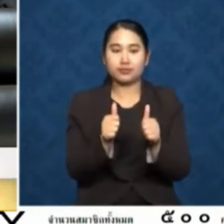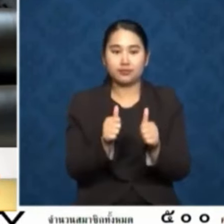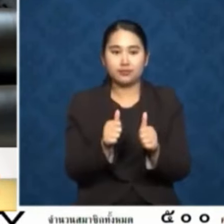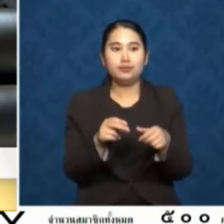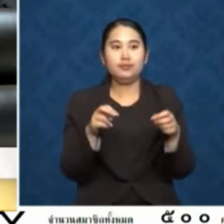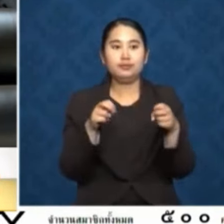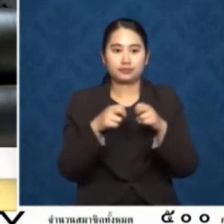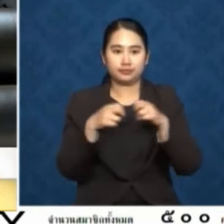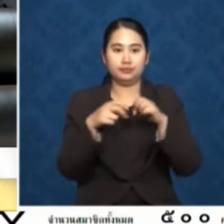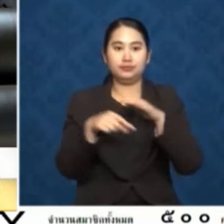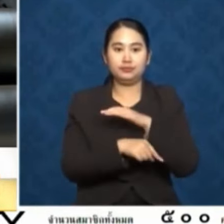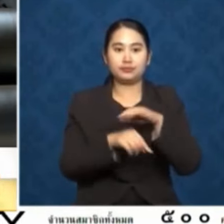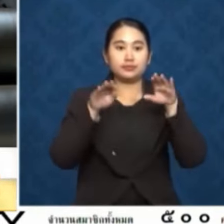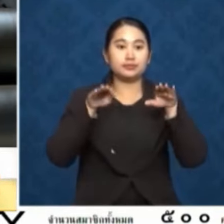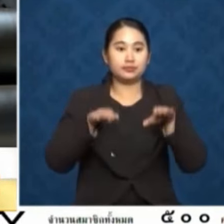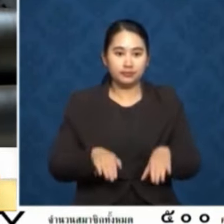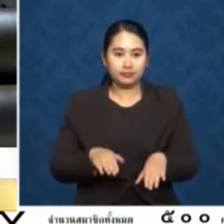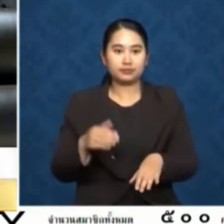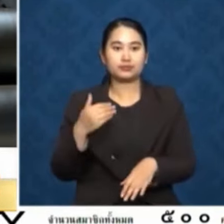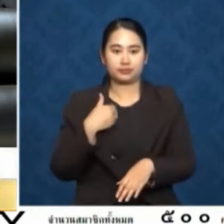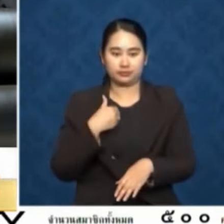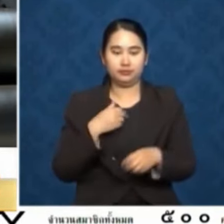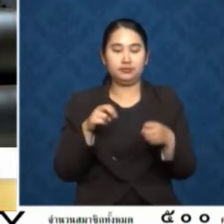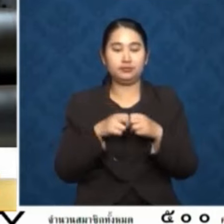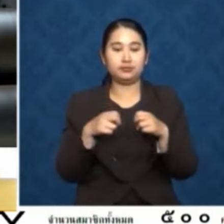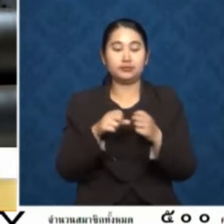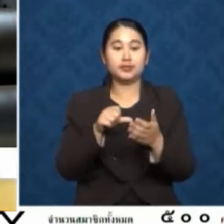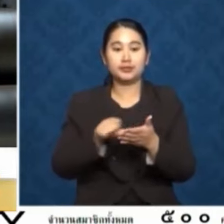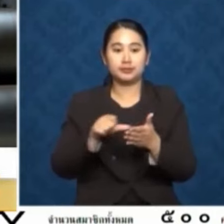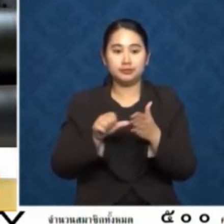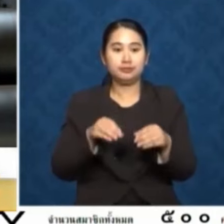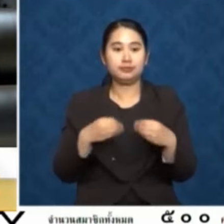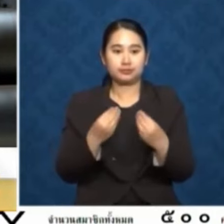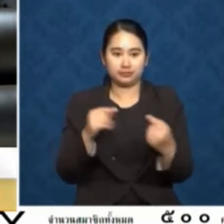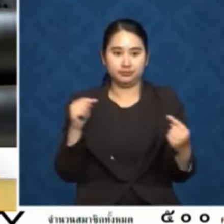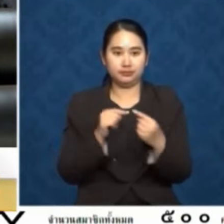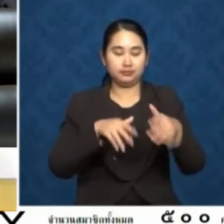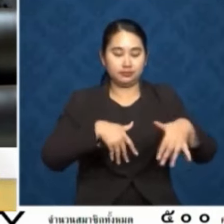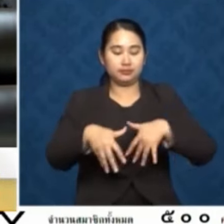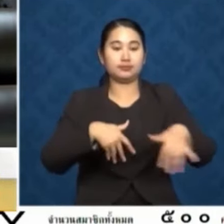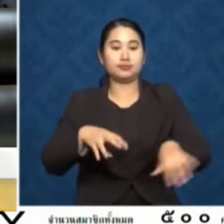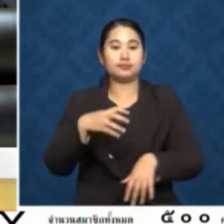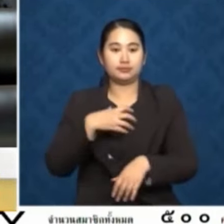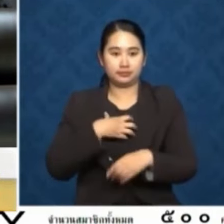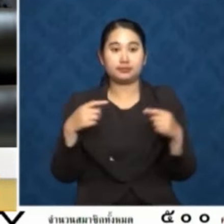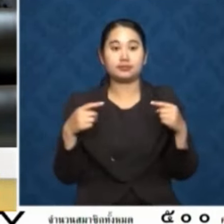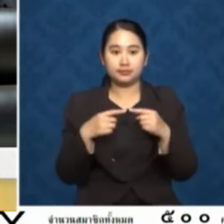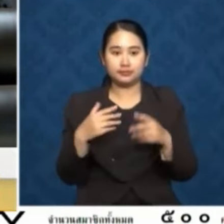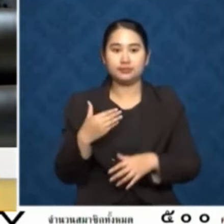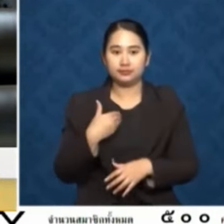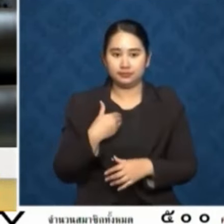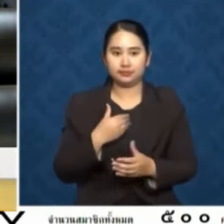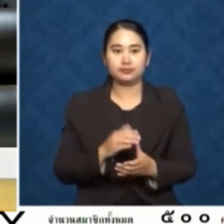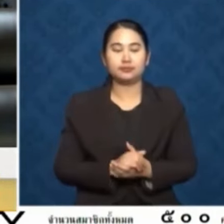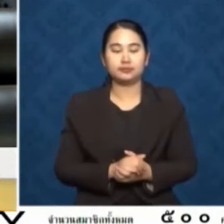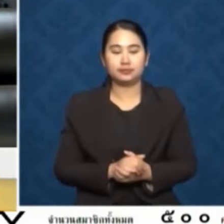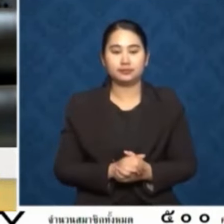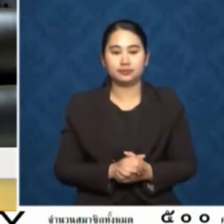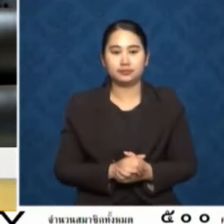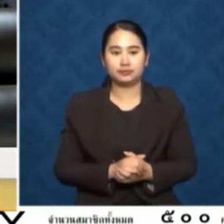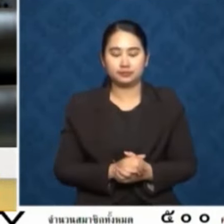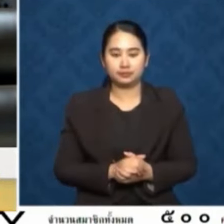ลดการทุจริตมากที่สุดและแก้ปัญหาให้ตรงกับพี่น้องประชาชนมากที่สุดครับท่านประธาน